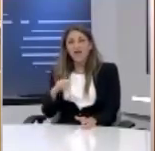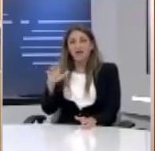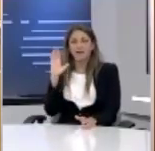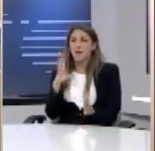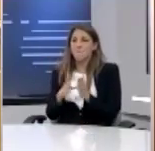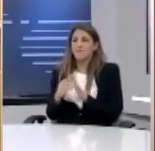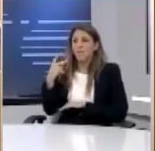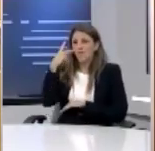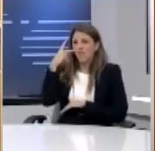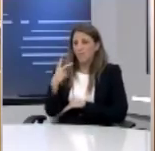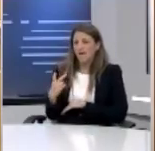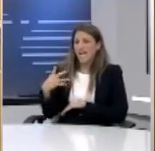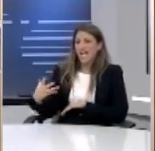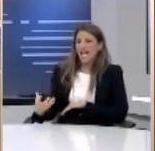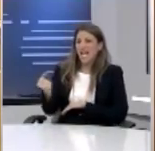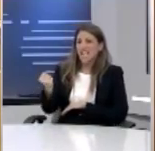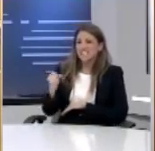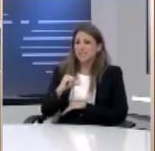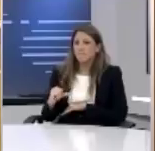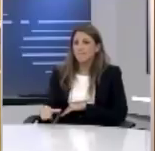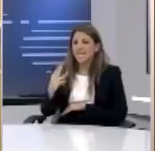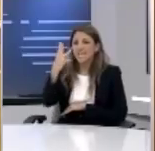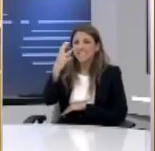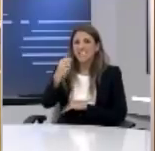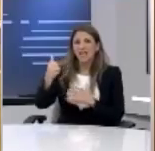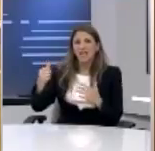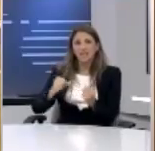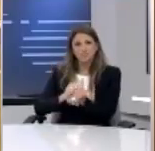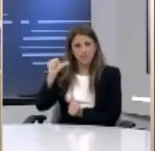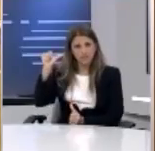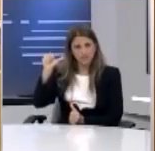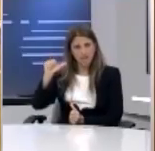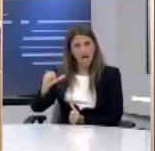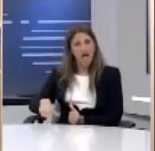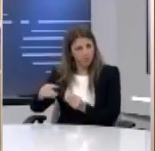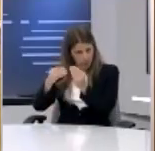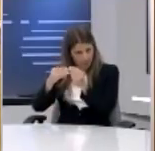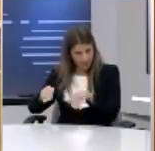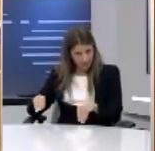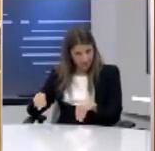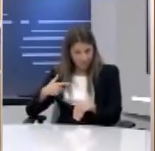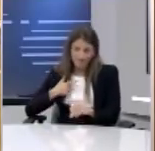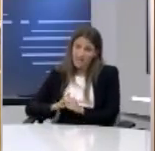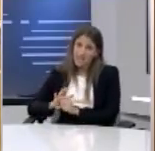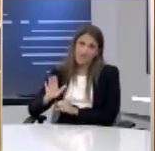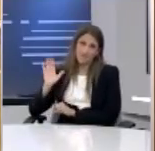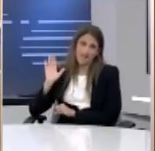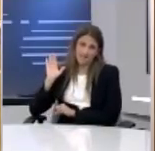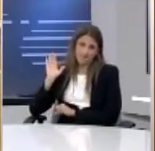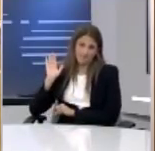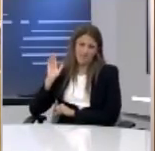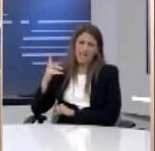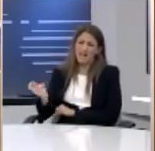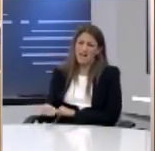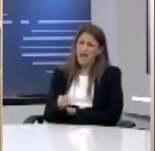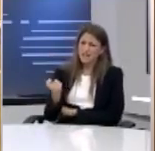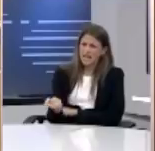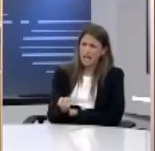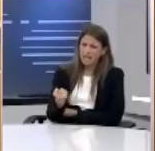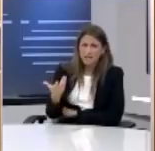μήνες, έτσι θα λυθεί το πρόβλημα. Σε όλα αυτά που κάνετε, αυτό που δεν καταλαβαίνετε είναι ότι όσες δυσκολίες και να